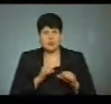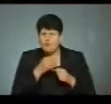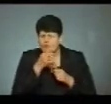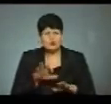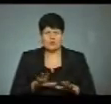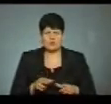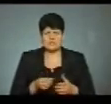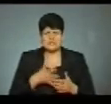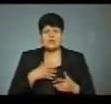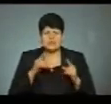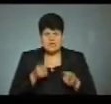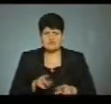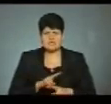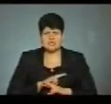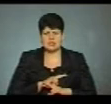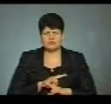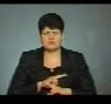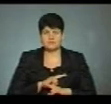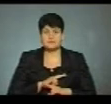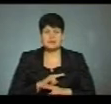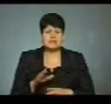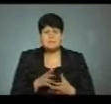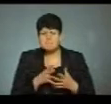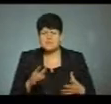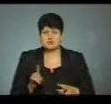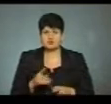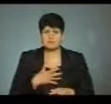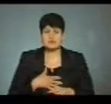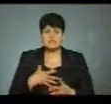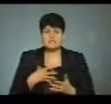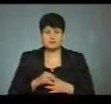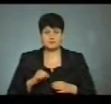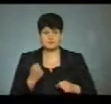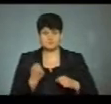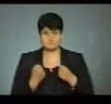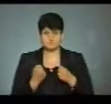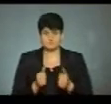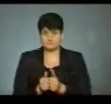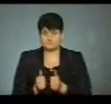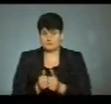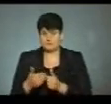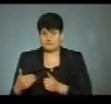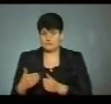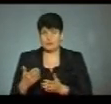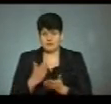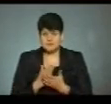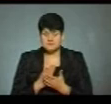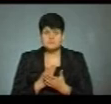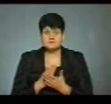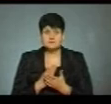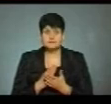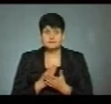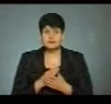ціною, навіть загинути. Найбільше, що переймаєшся, це за свого побратима, який збоку знаходиться. Ось, і